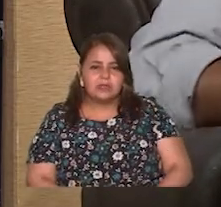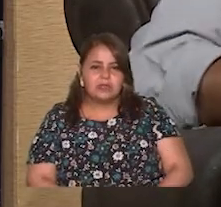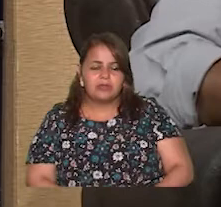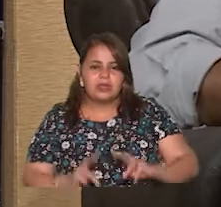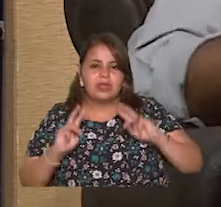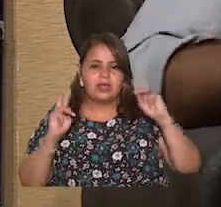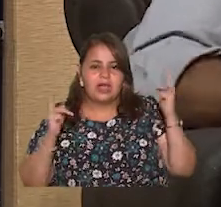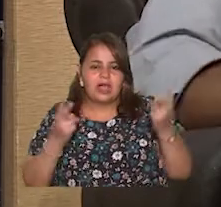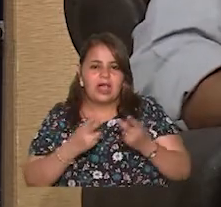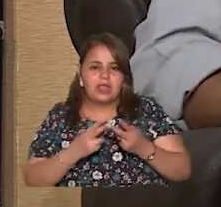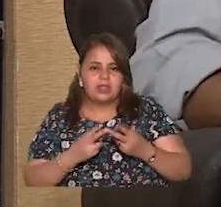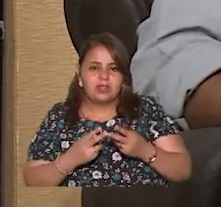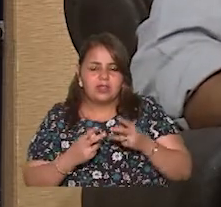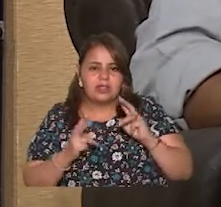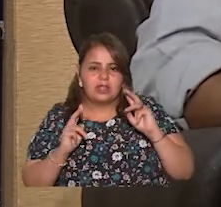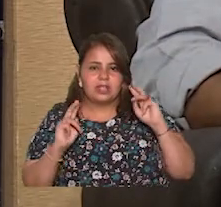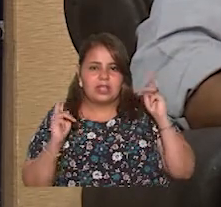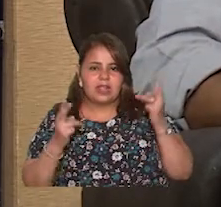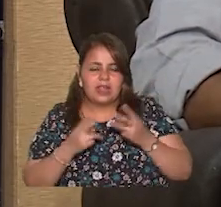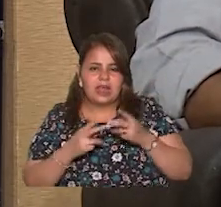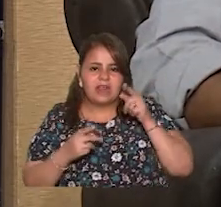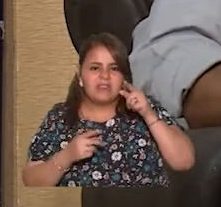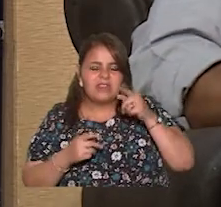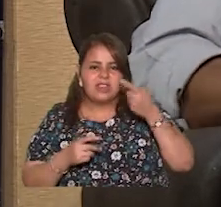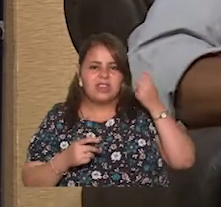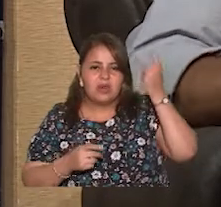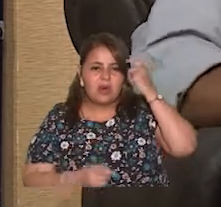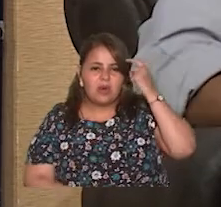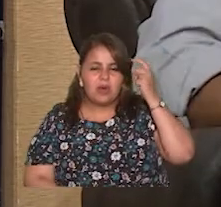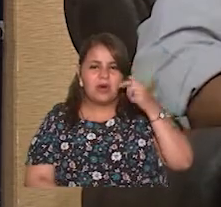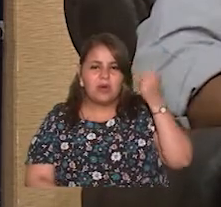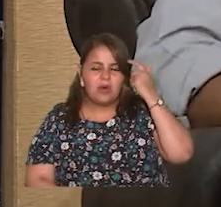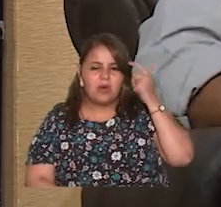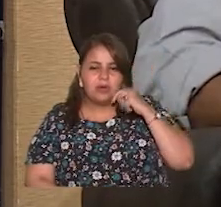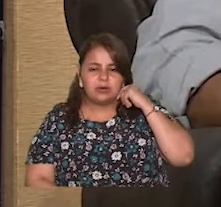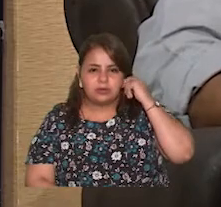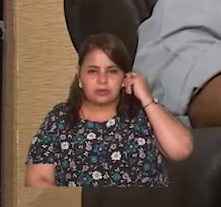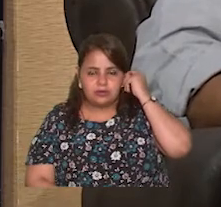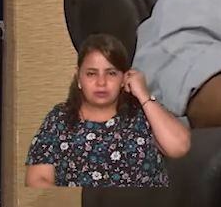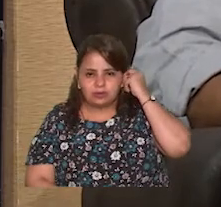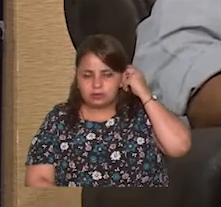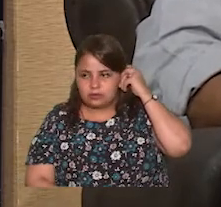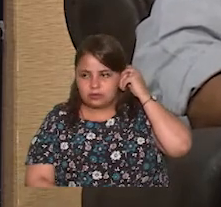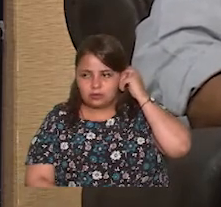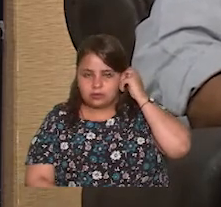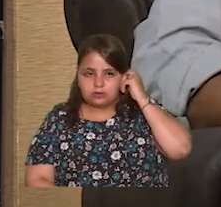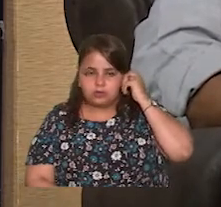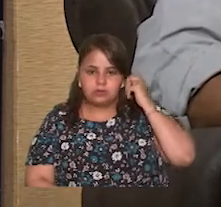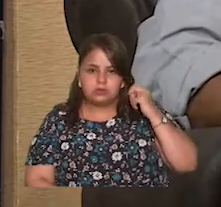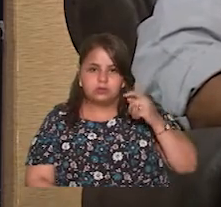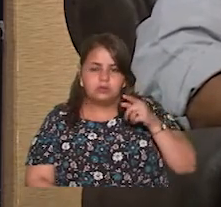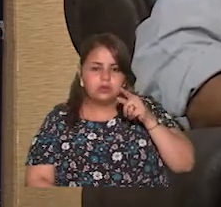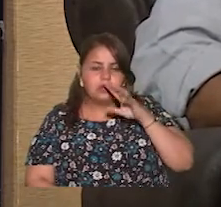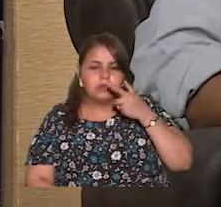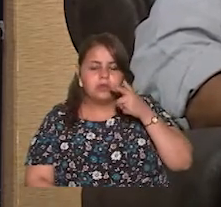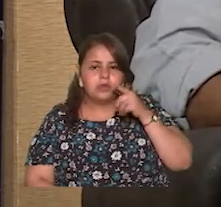العالم للاسف بيزرعه في اذهان ولادنا وفي اذهاننا كمان مع كبر السن، سبيشلي مع السوشيال ميديا، يقول لك الراجل هو